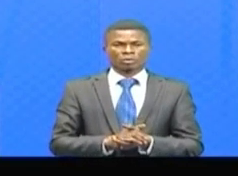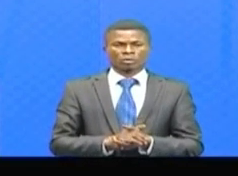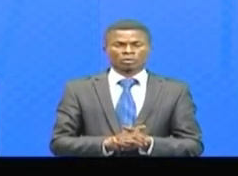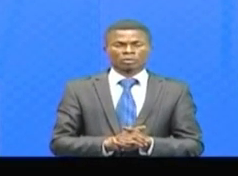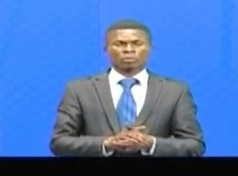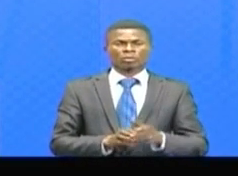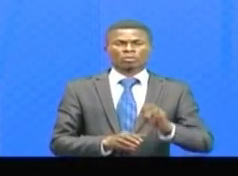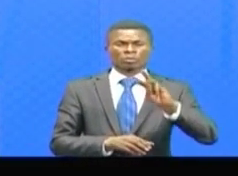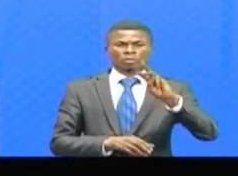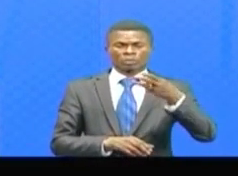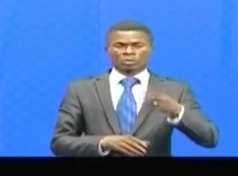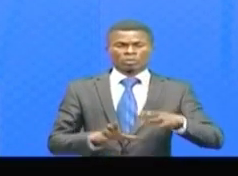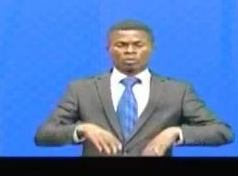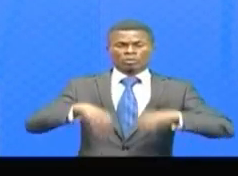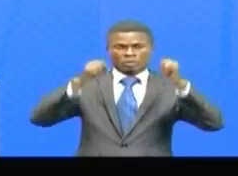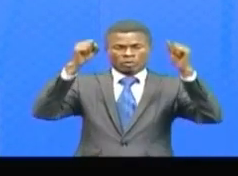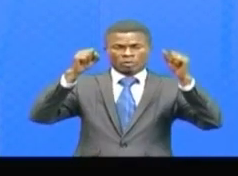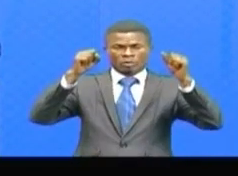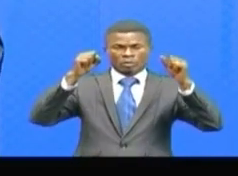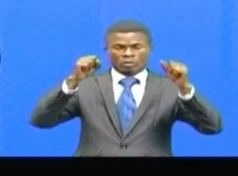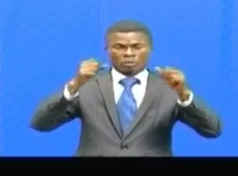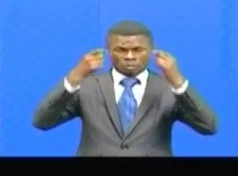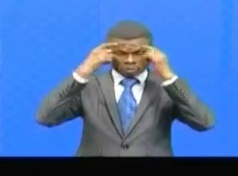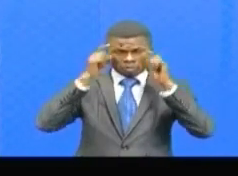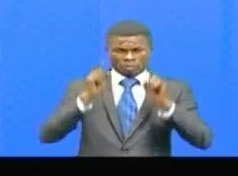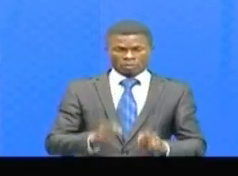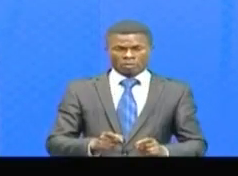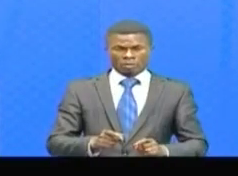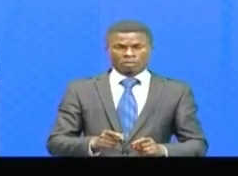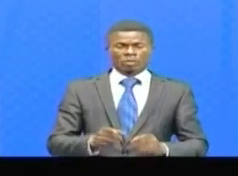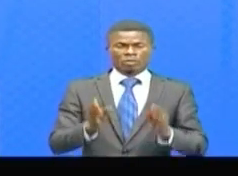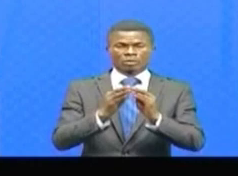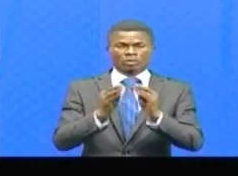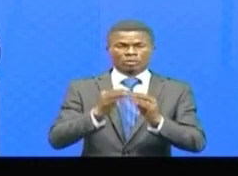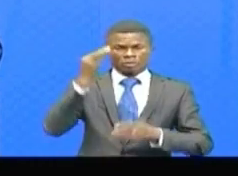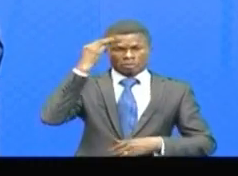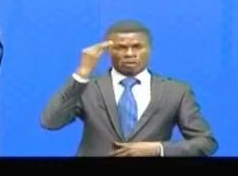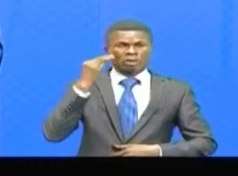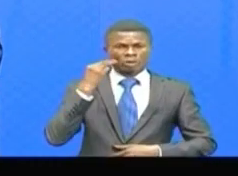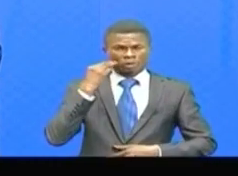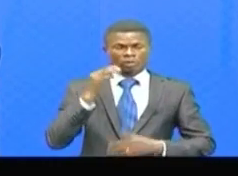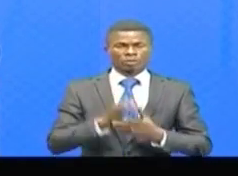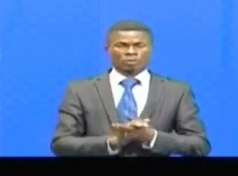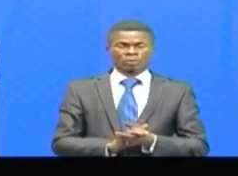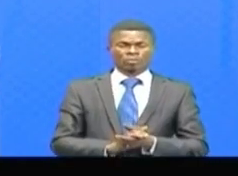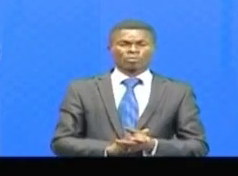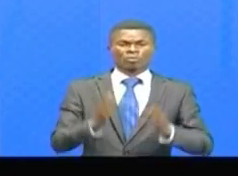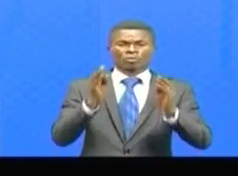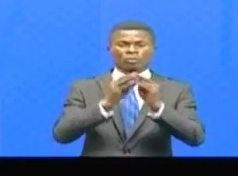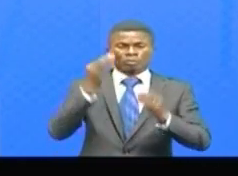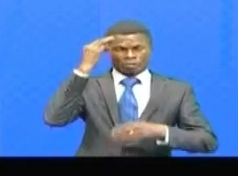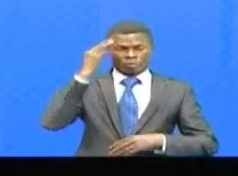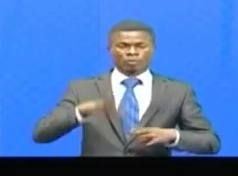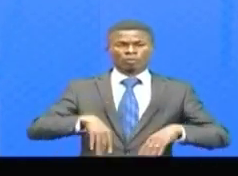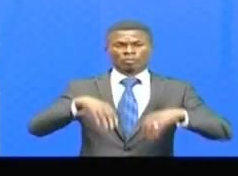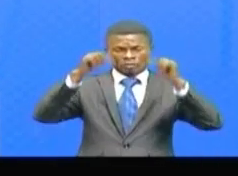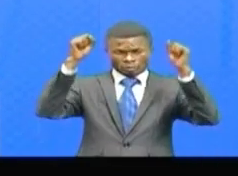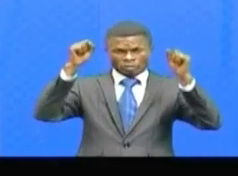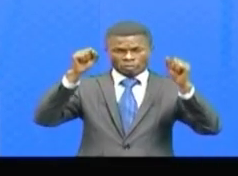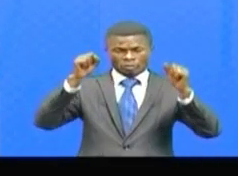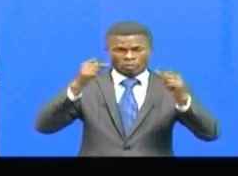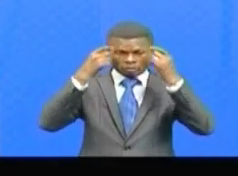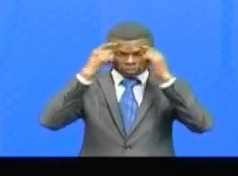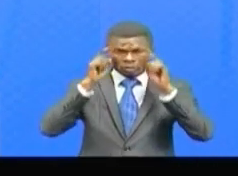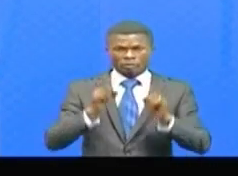3. Approbation d'un relevé des décisions du Conseil des ministres. Le Conseil des ministres a adopté le relevé